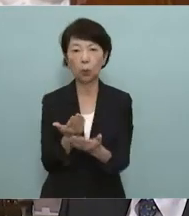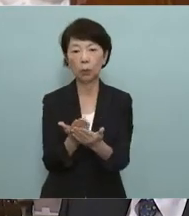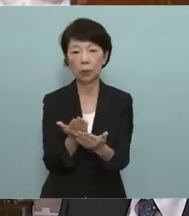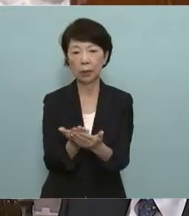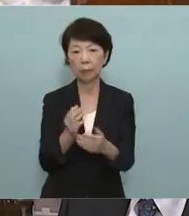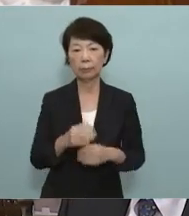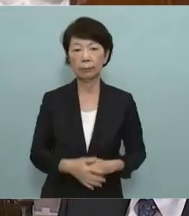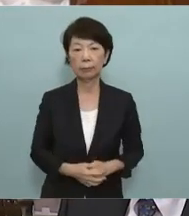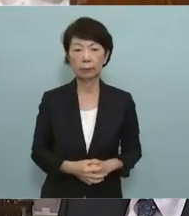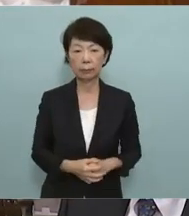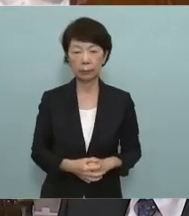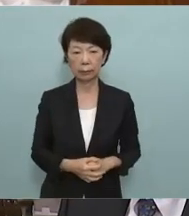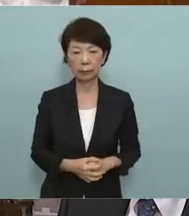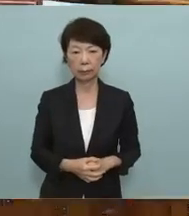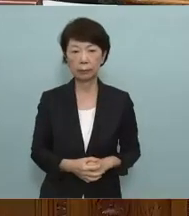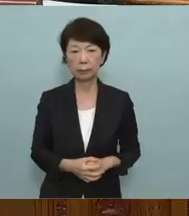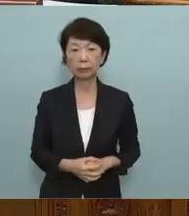めます。